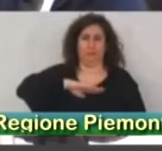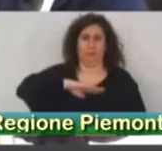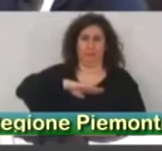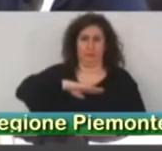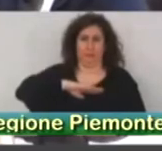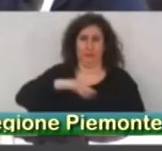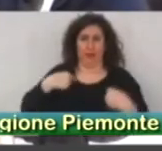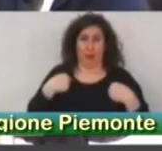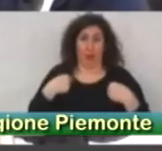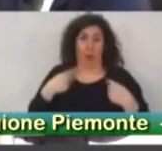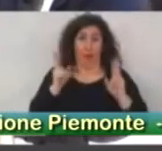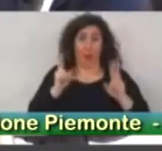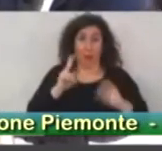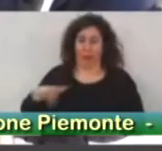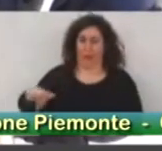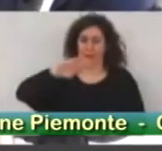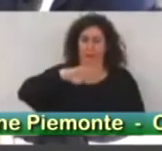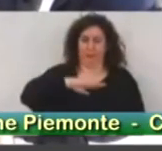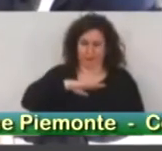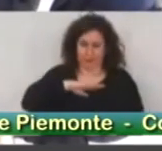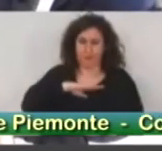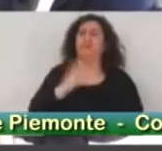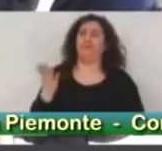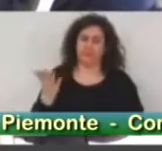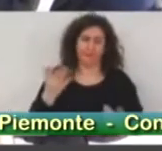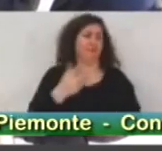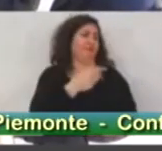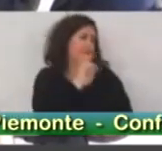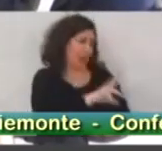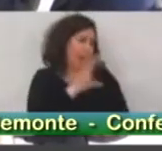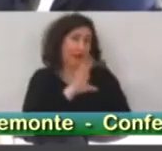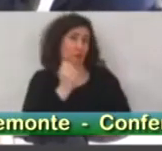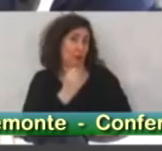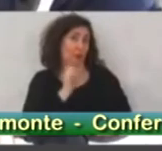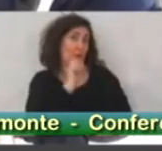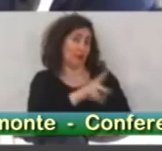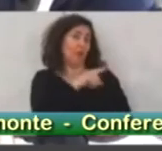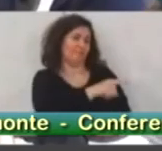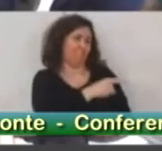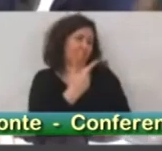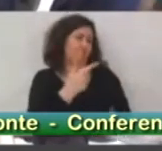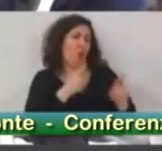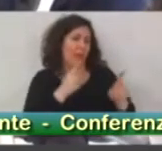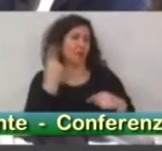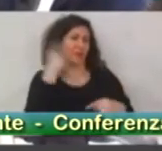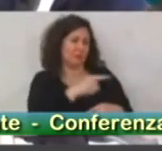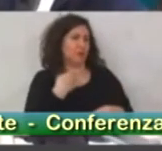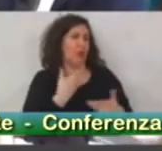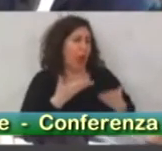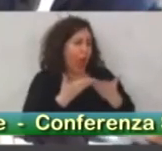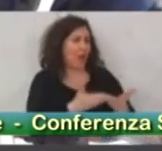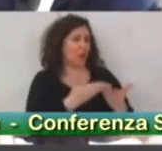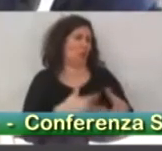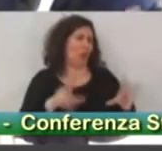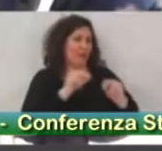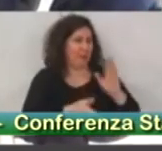Cirio, viviamo un momento difficile, bisogna ripartire. Per aiutarti a ripartire, per strutturare la tua attività, per